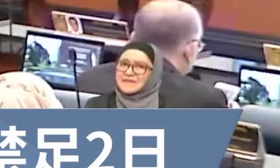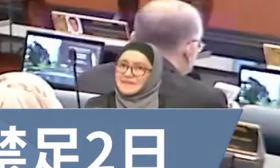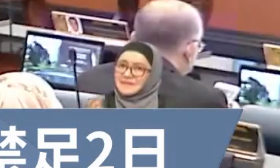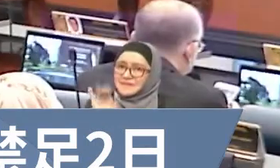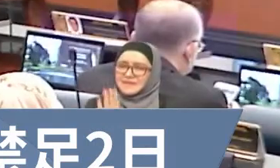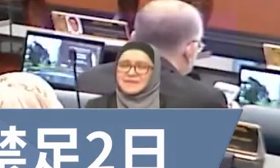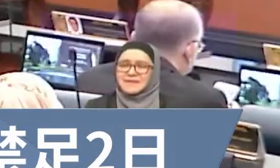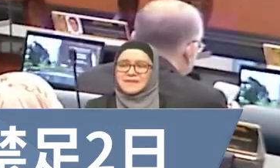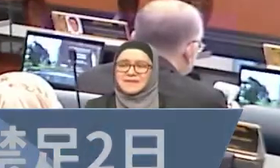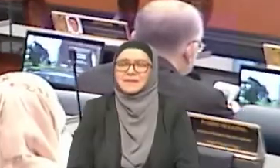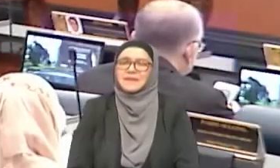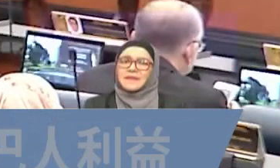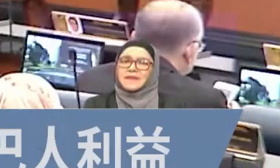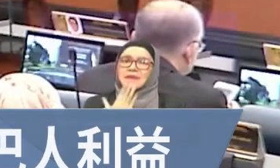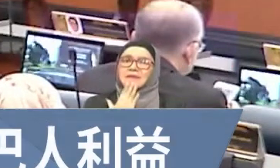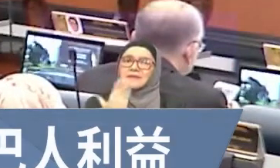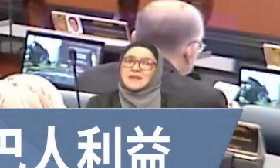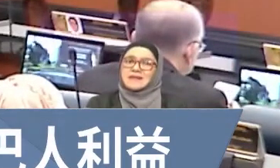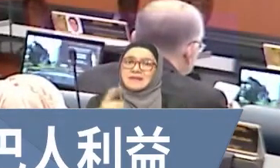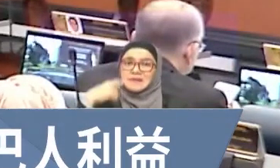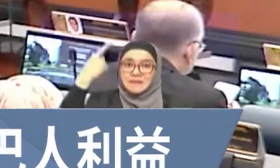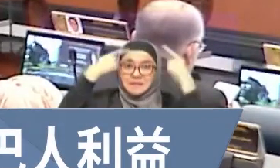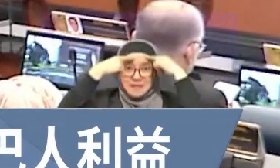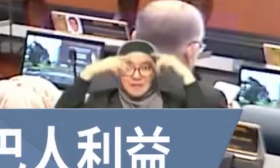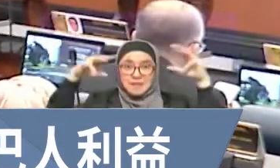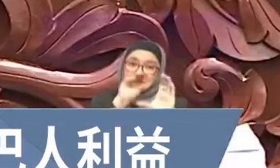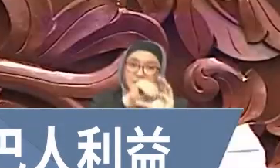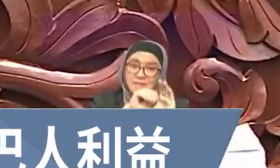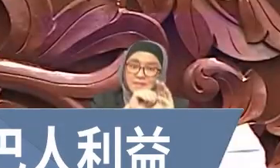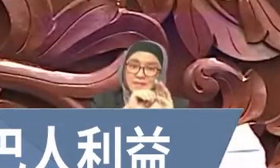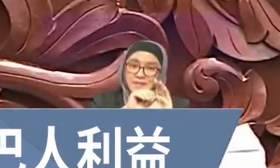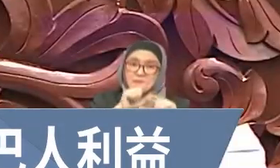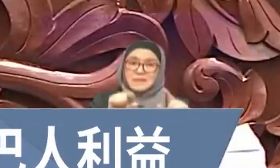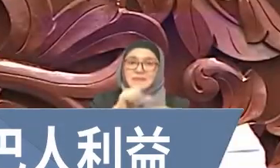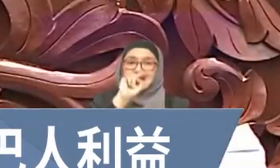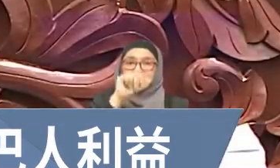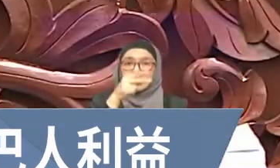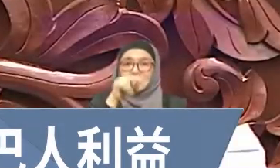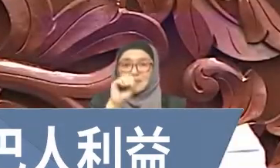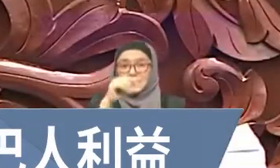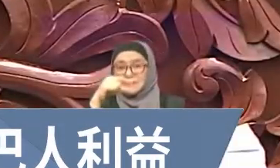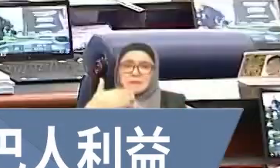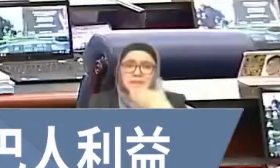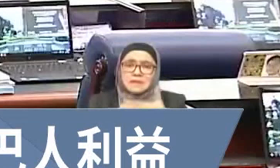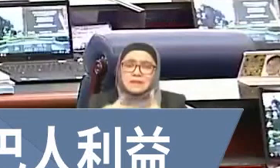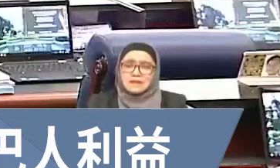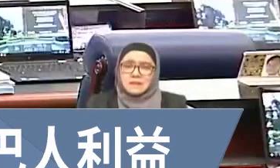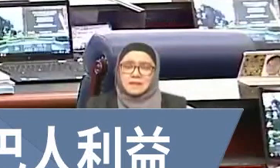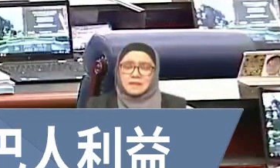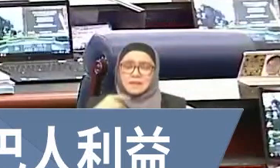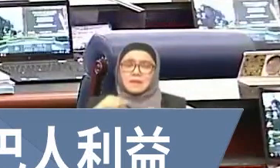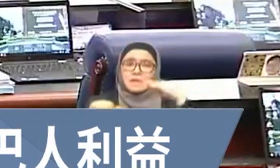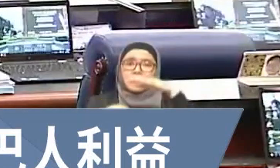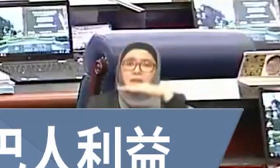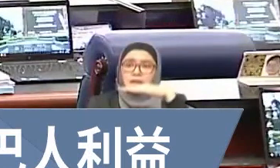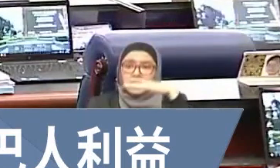国会下议院复会的第一天，议会厅内气氛紧张。民进党哥打毛旅国会议员穆丽娜要求